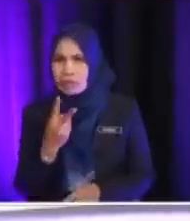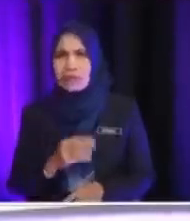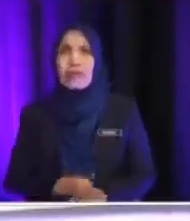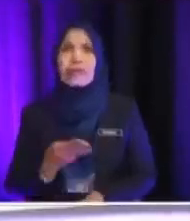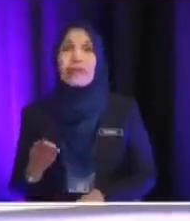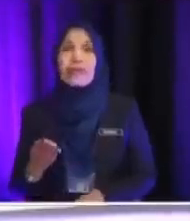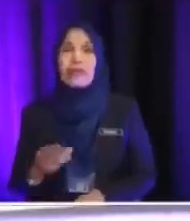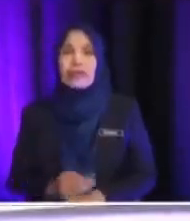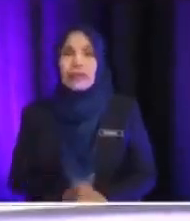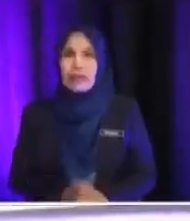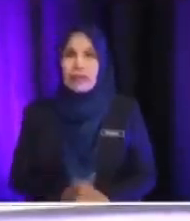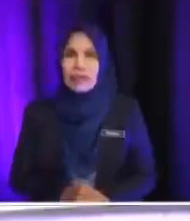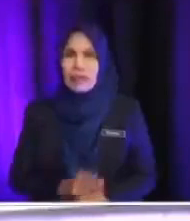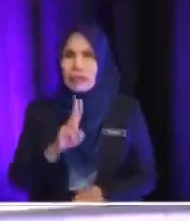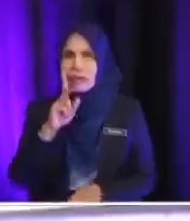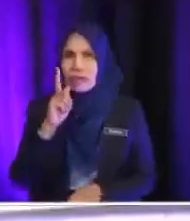minimal sajalah. Ya, ya betul.